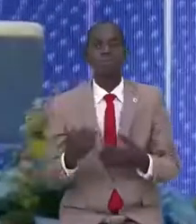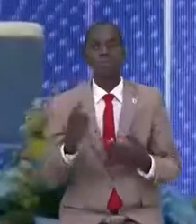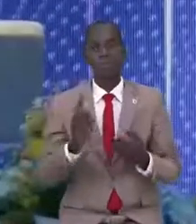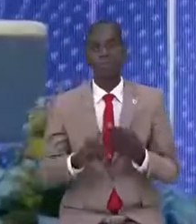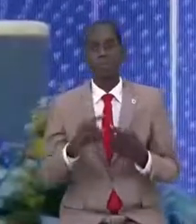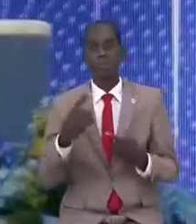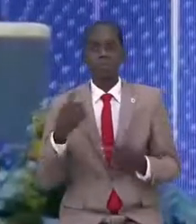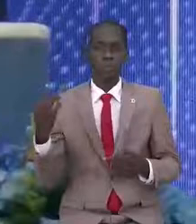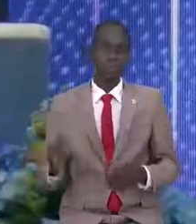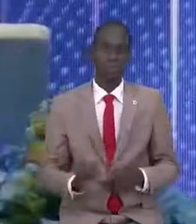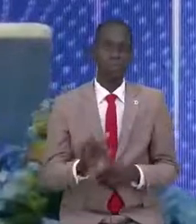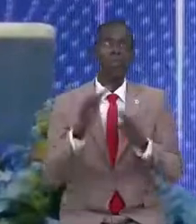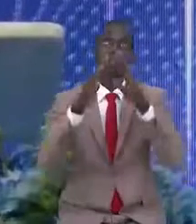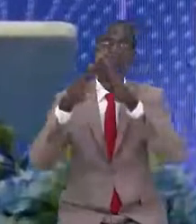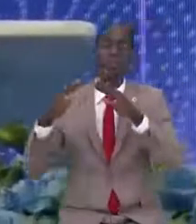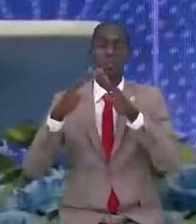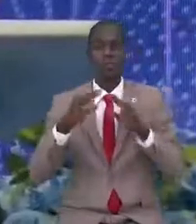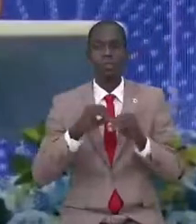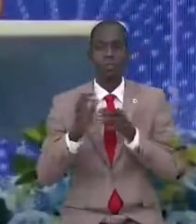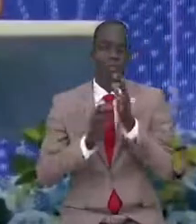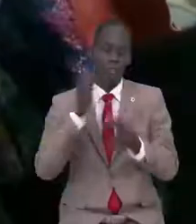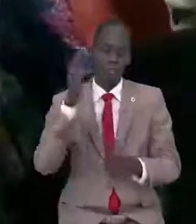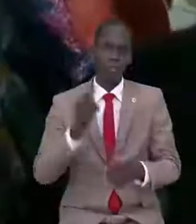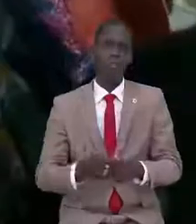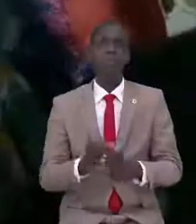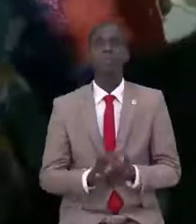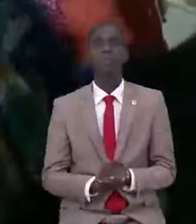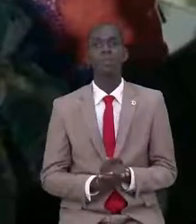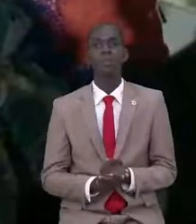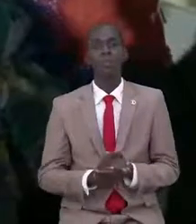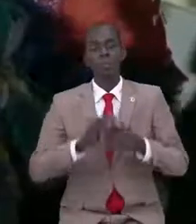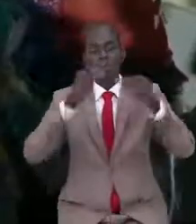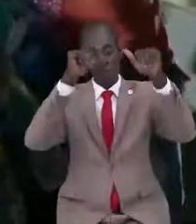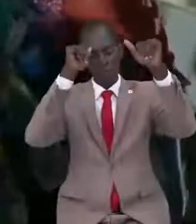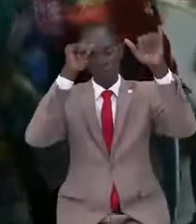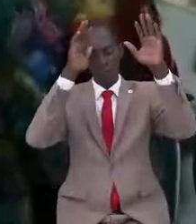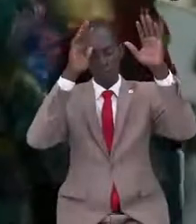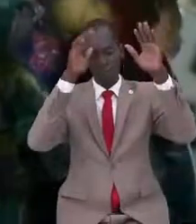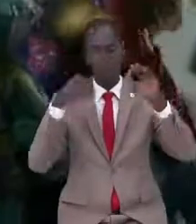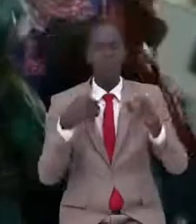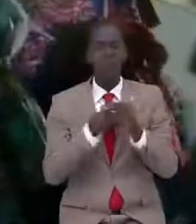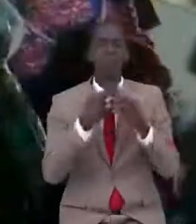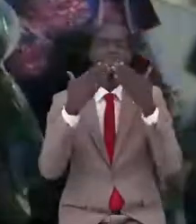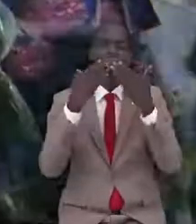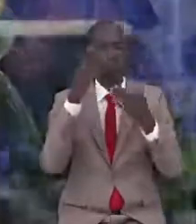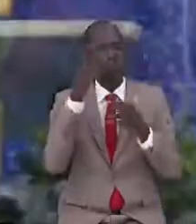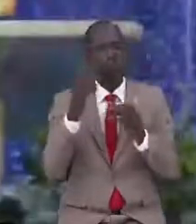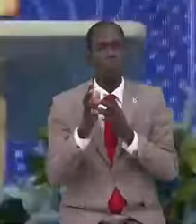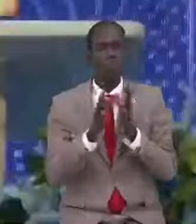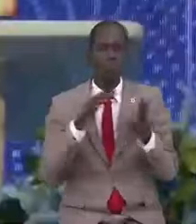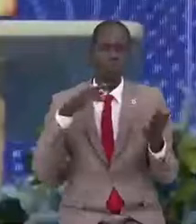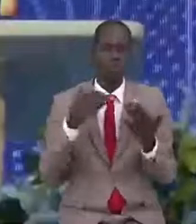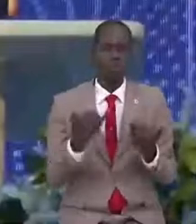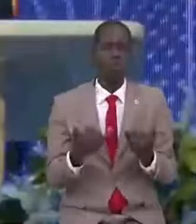la ville céleste éternelle au nom de Jésus-Christ. Père, nous te remercions